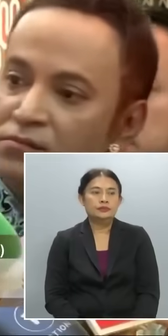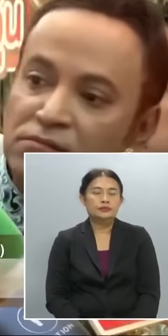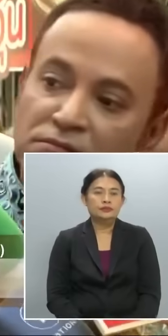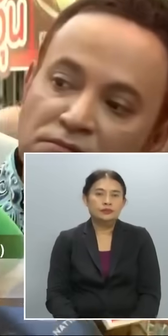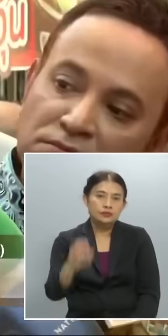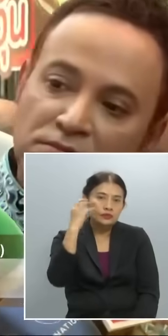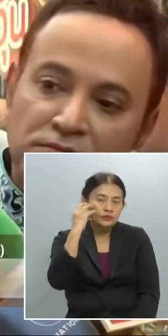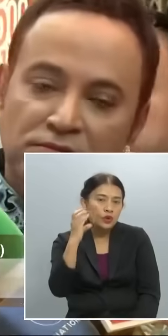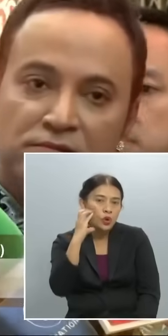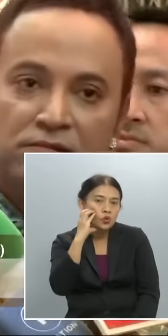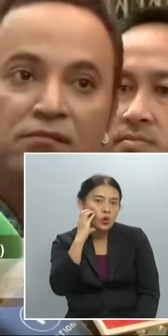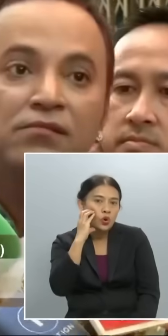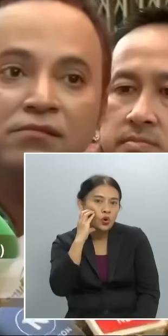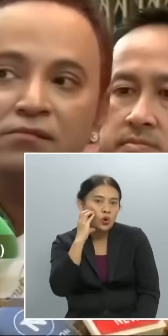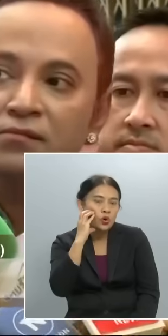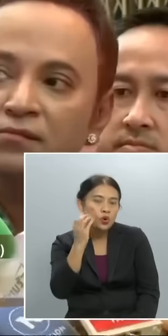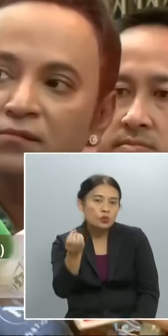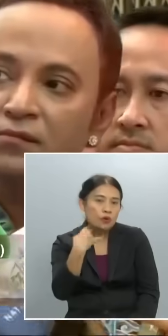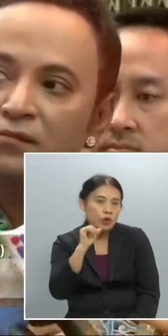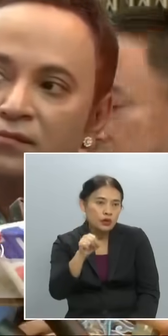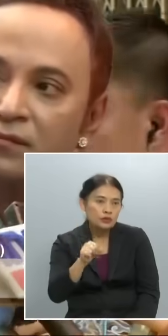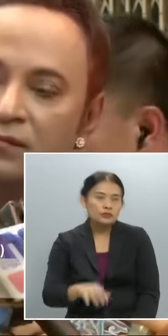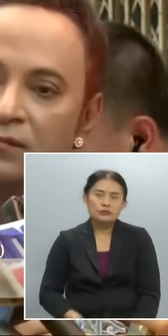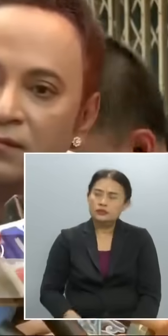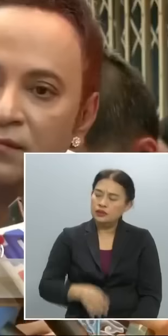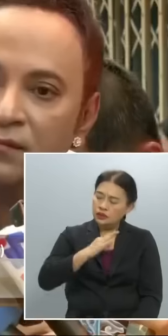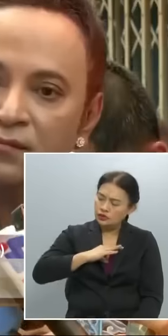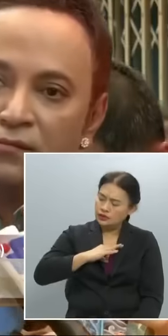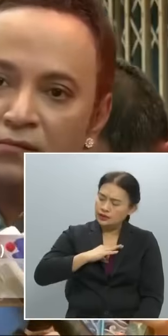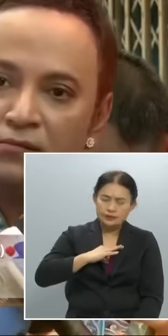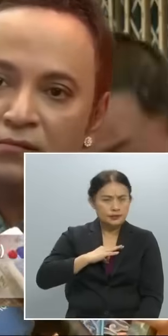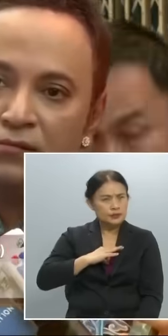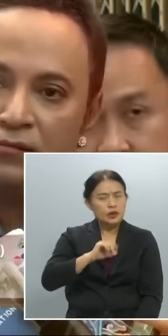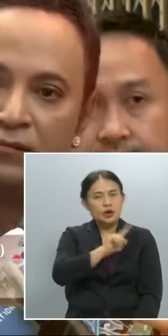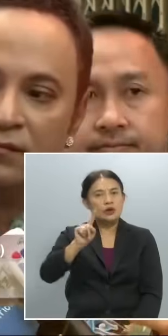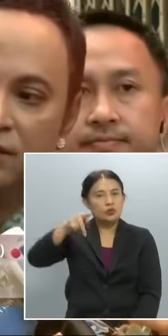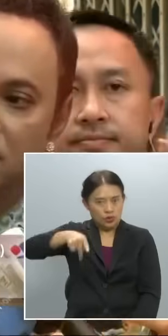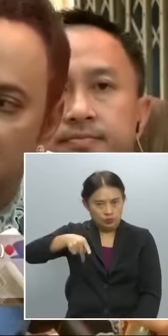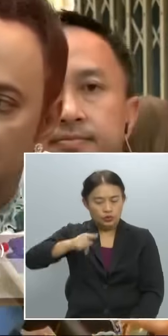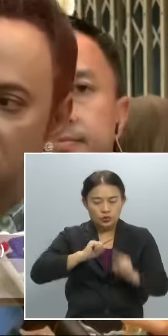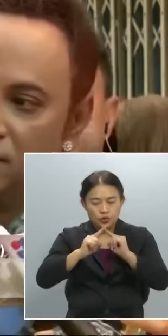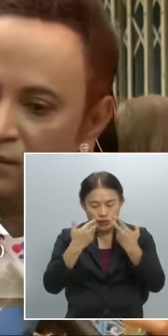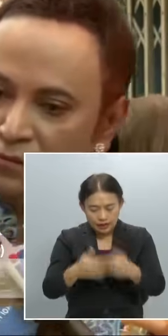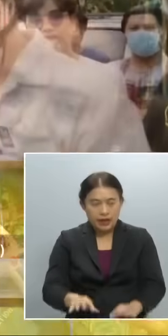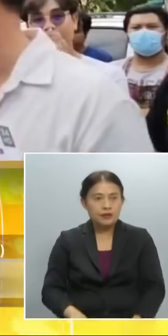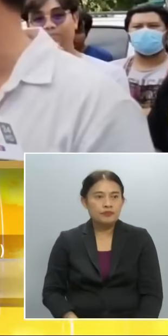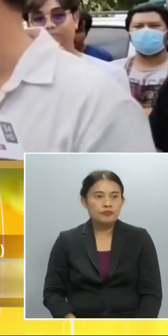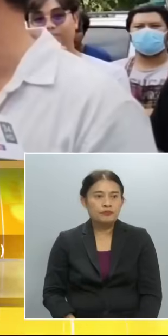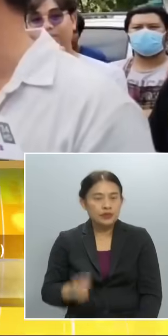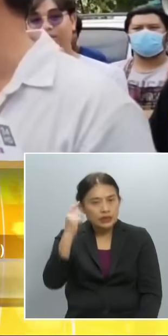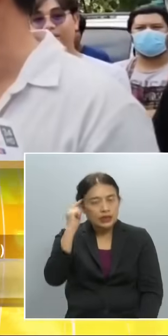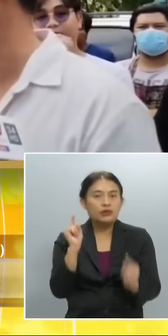อสายยกหูหาแสดงความยินดี รู้สึกว่าตั้งแต่วันพุธแล้วนะครับก็คุยกันแล้วครับก็ถามว่าเดี๋ยวคงเจอพี่